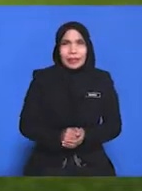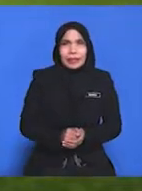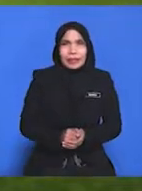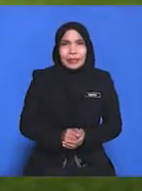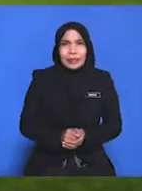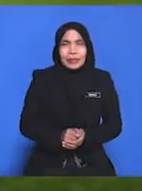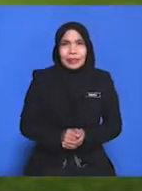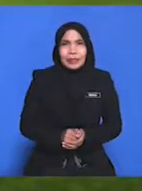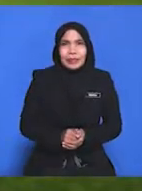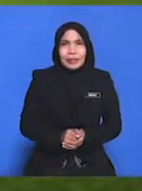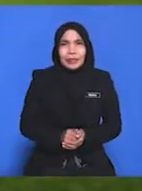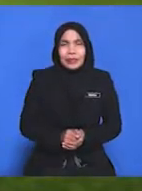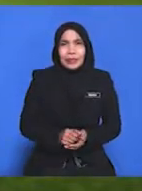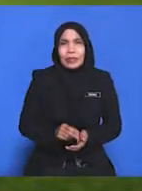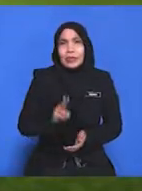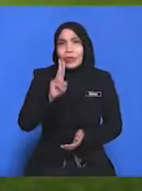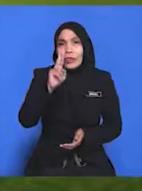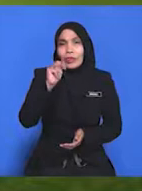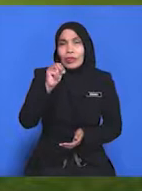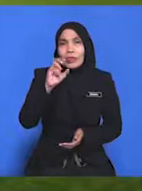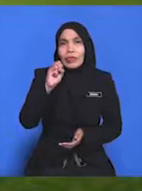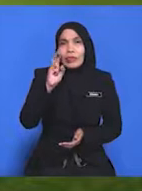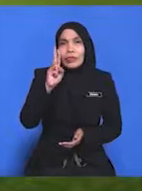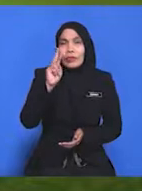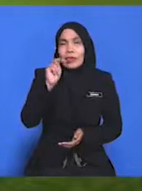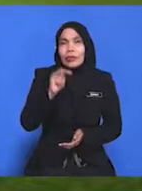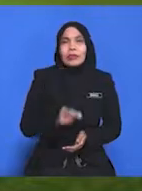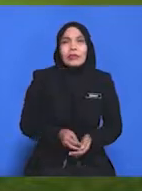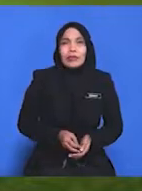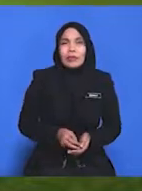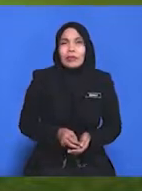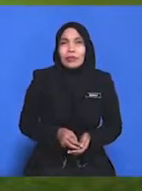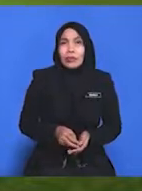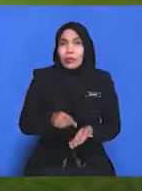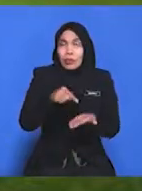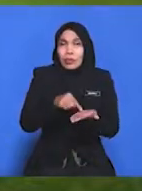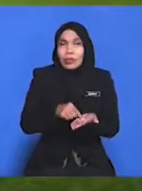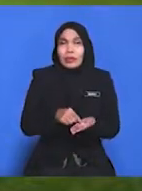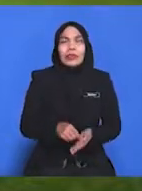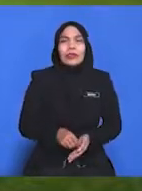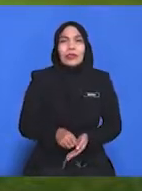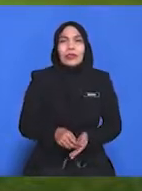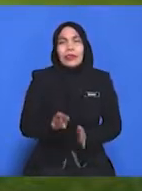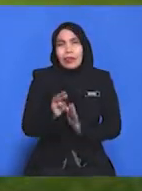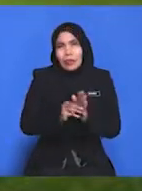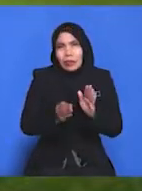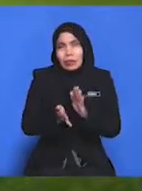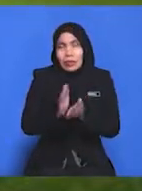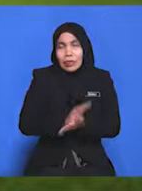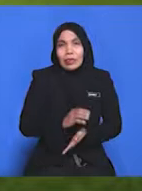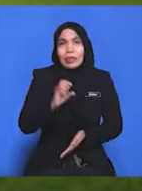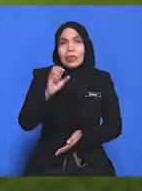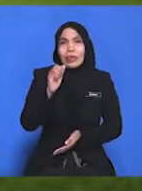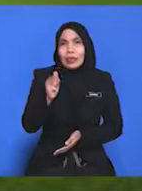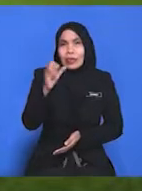sering menjadi asbab pasukan yang tidak bagus atau baik akan memenangi kejohanan. Selain itu, sistem